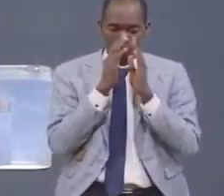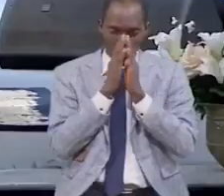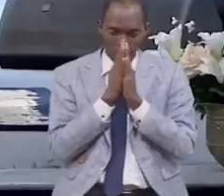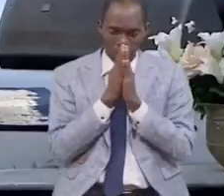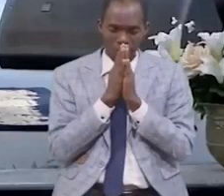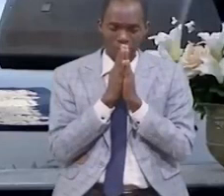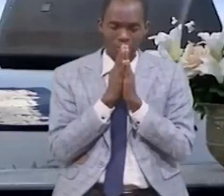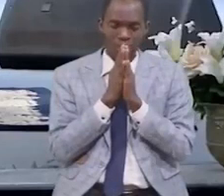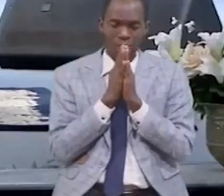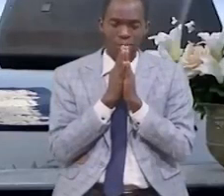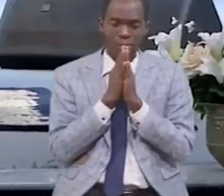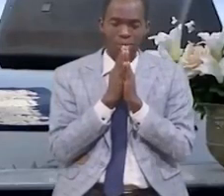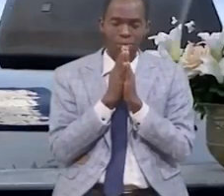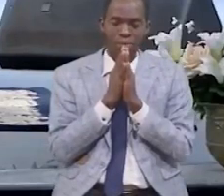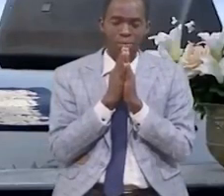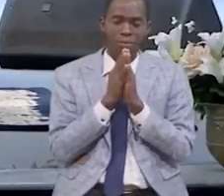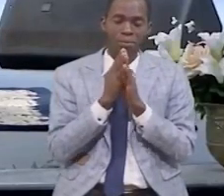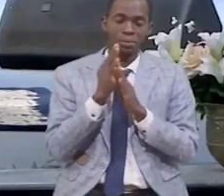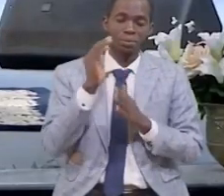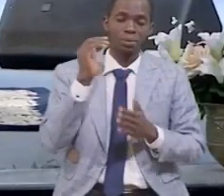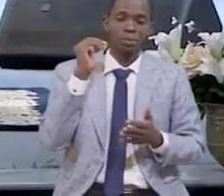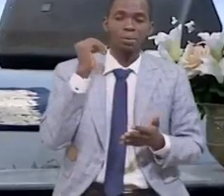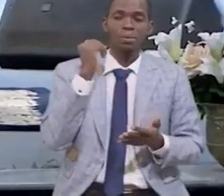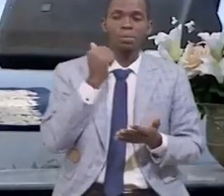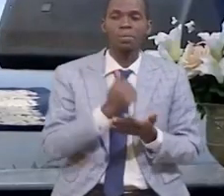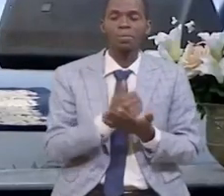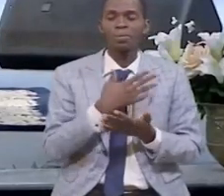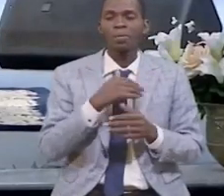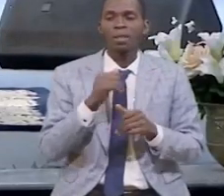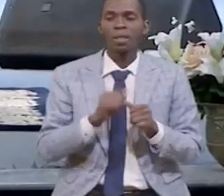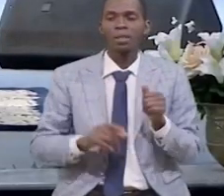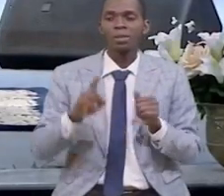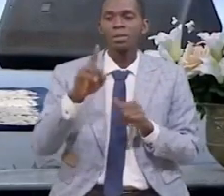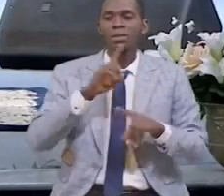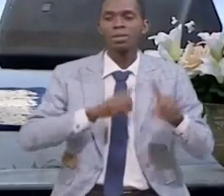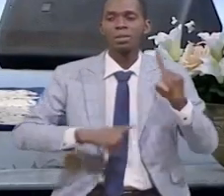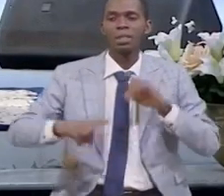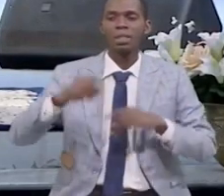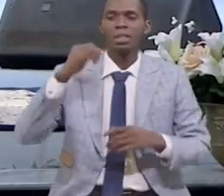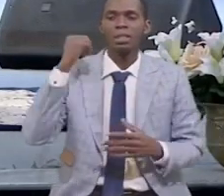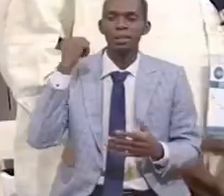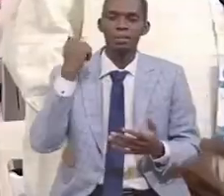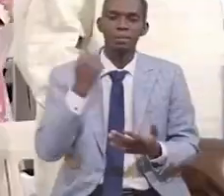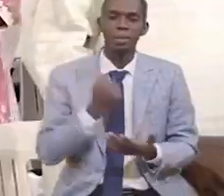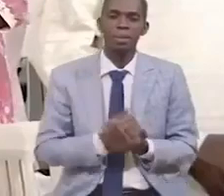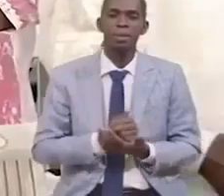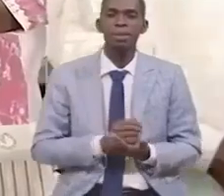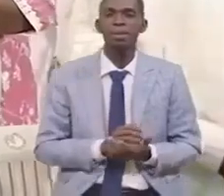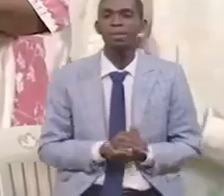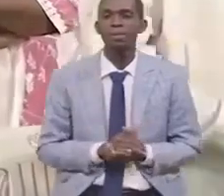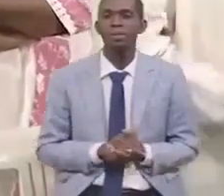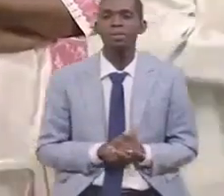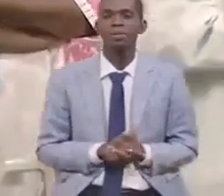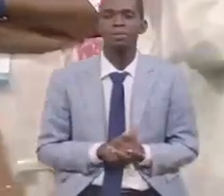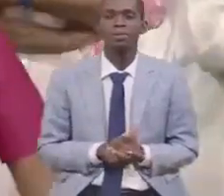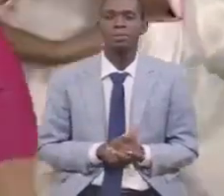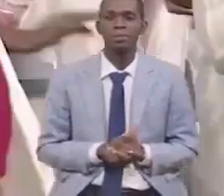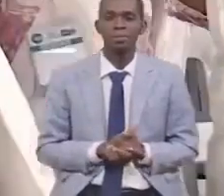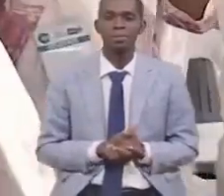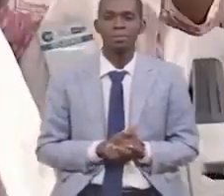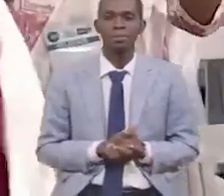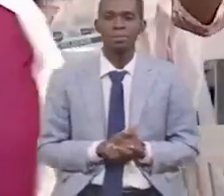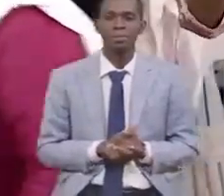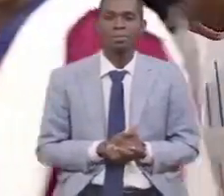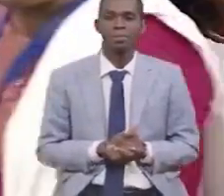యేసు నామములో ప్రార్థించుచున్నాము తండ్రి. And everybody said amen. చేయి పైకి చాప గట్టిగా చెప్పండి